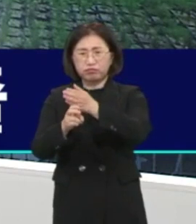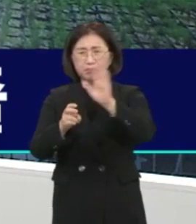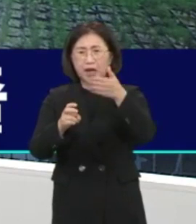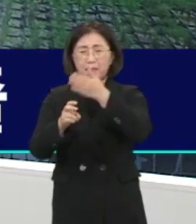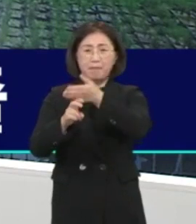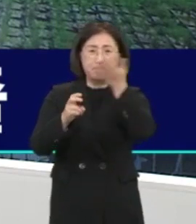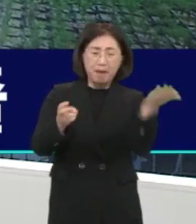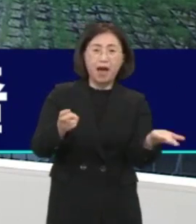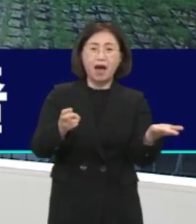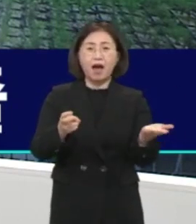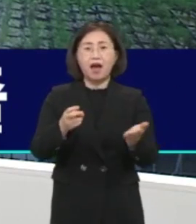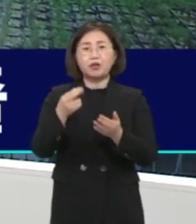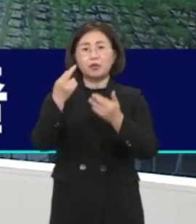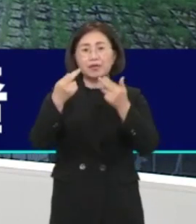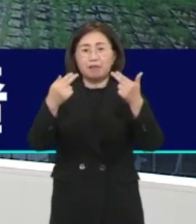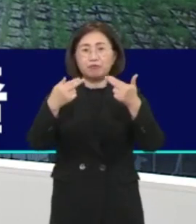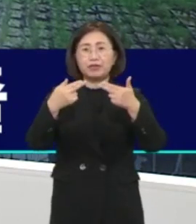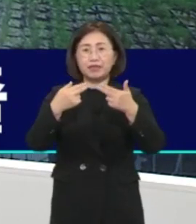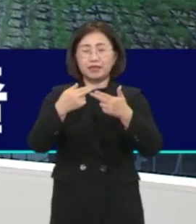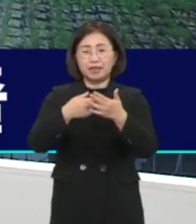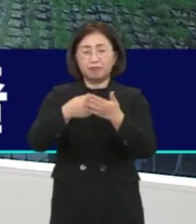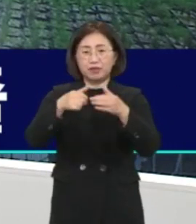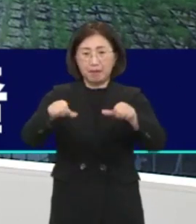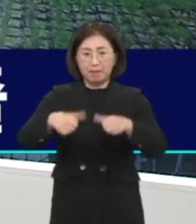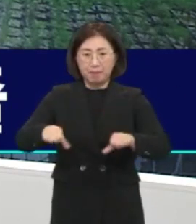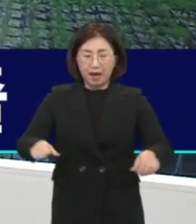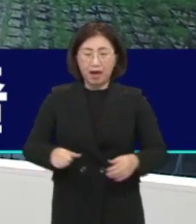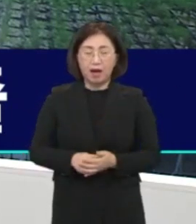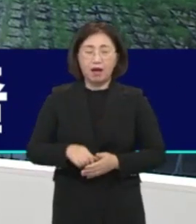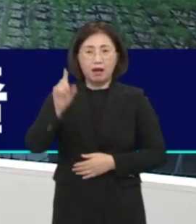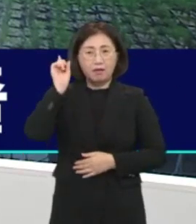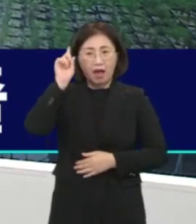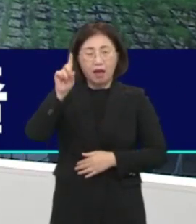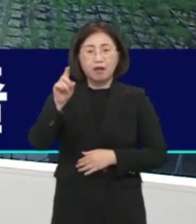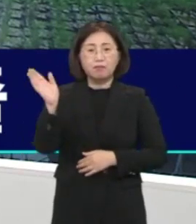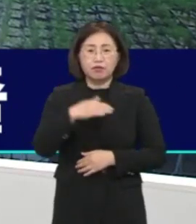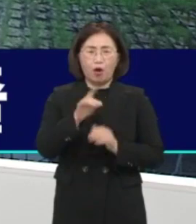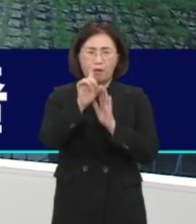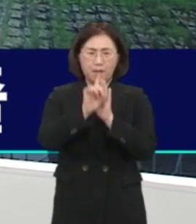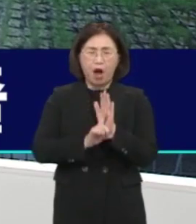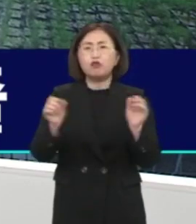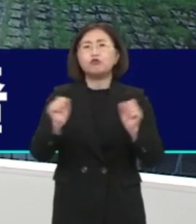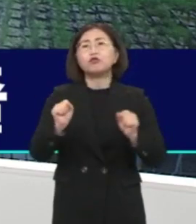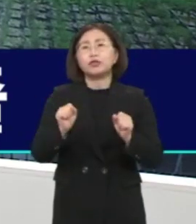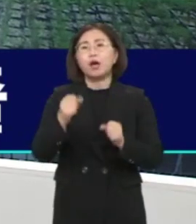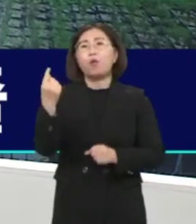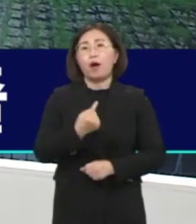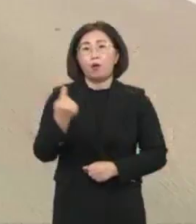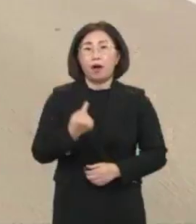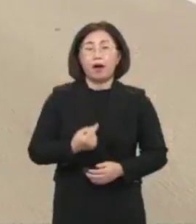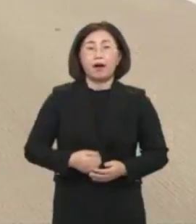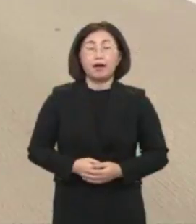함께 기온이 급격하게 떨어지면서 내일부터는 본격적인 겨울 추위가 찾아오겠습니다. 양정진 기자입니다.